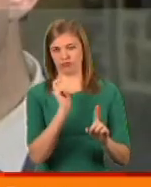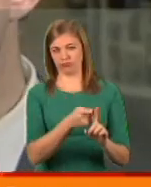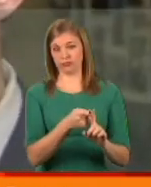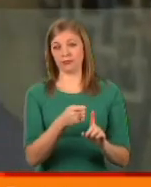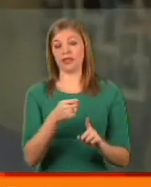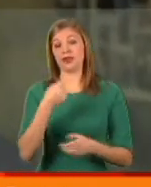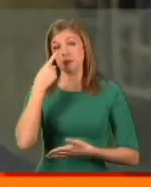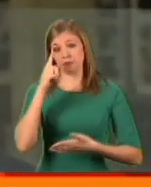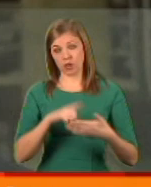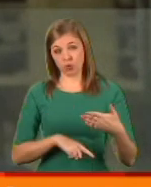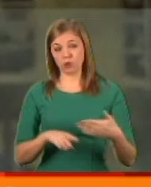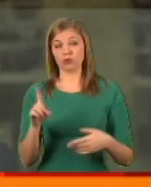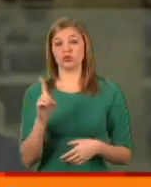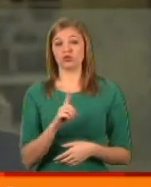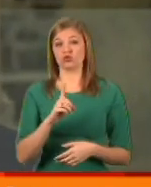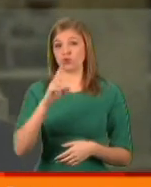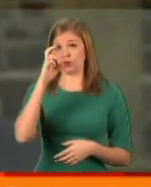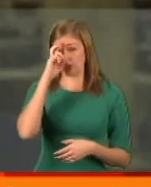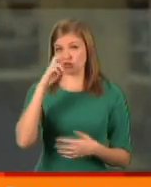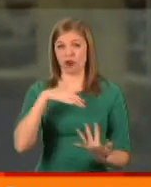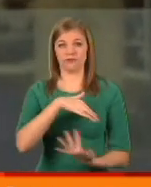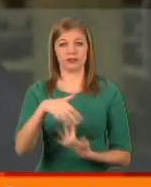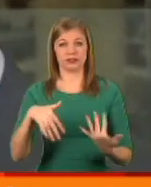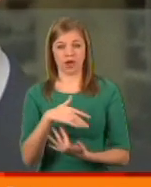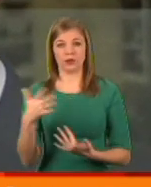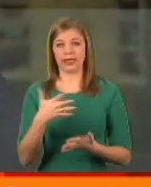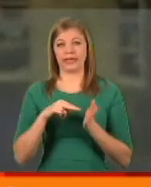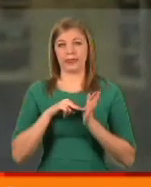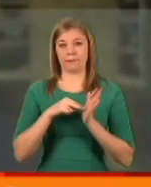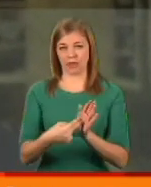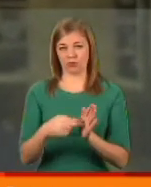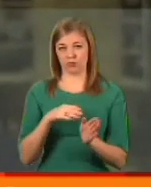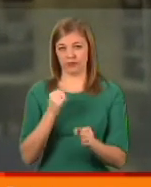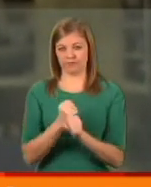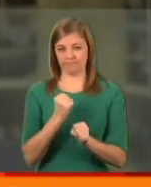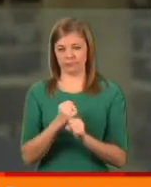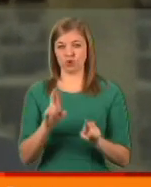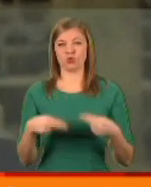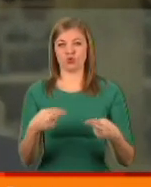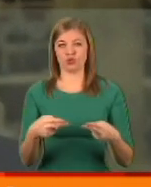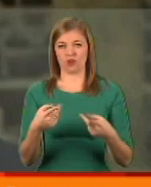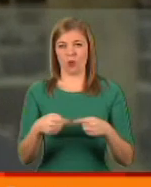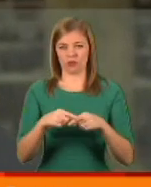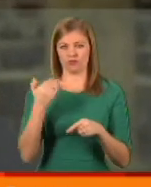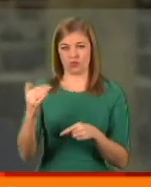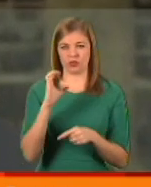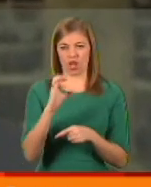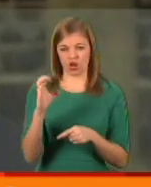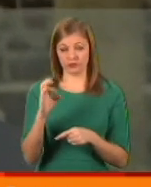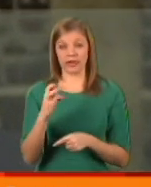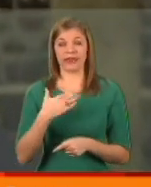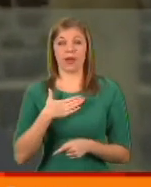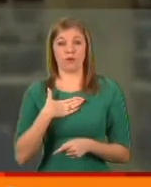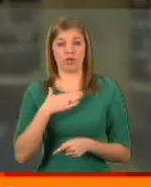інкримінуватися. Переконаний, що державний заколот, який планує здійснити злочинна організація Саакашвілі, на